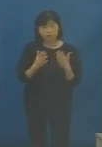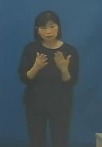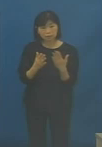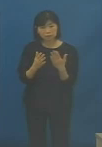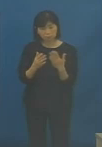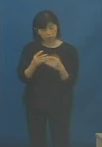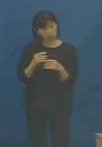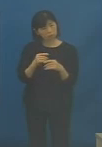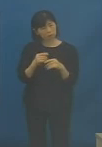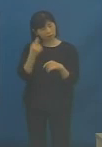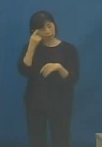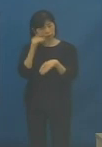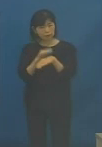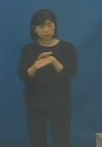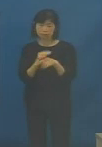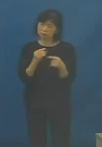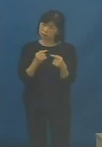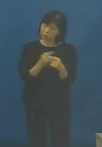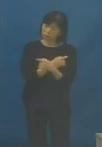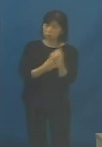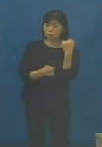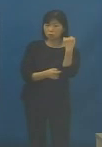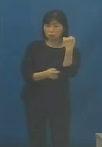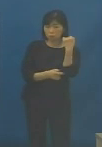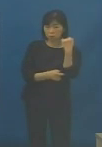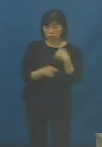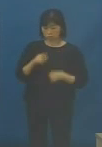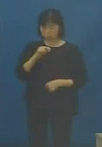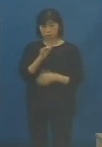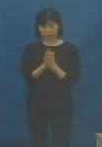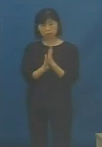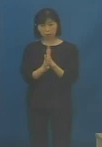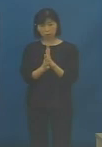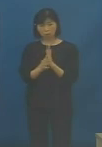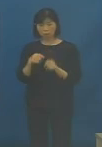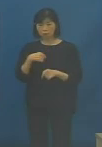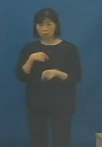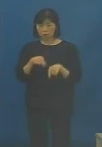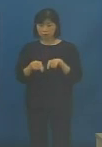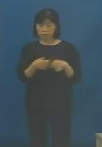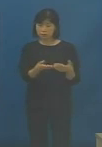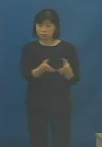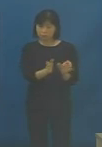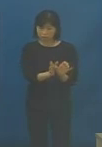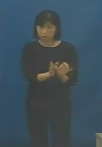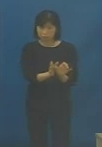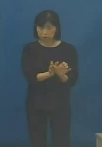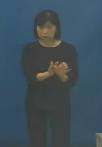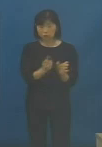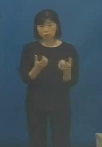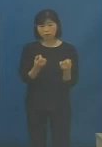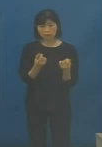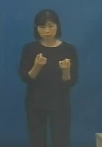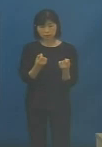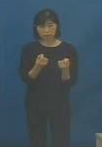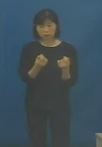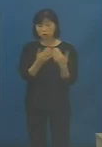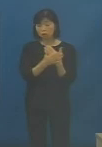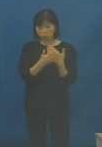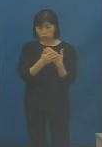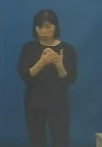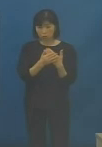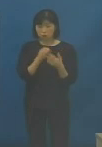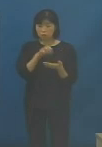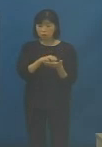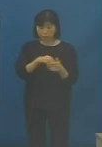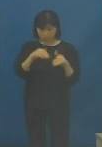県のようにマイハーシスをその自治体の方で使用して療養証明は別途発行できるというような、その手の届いたような書き